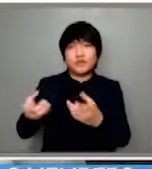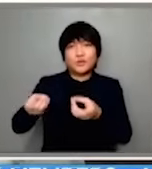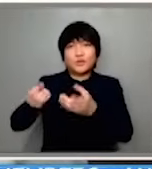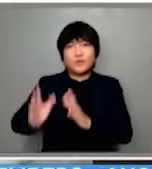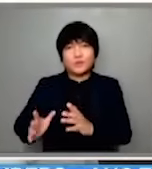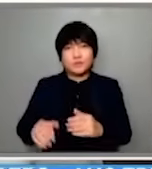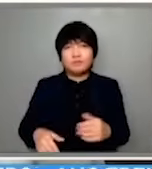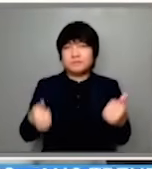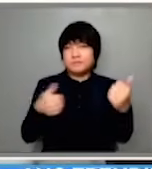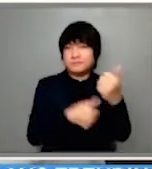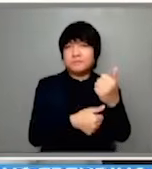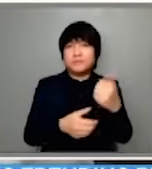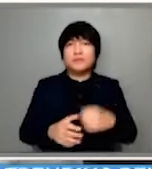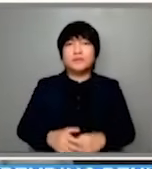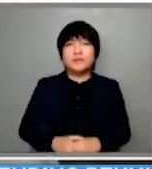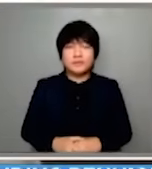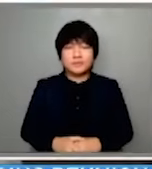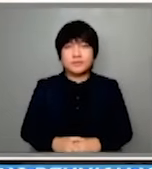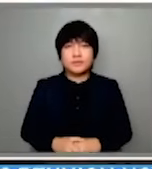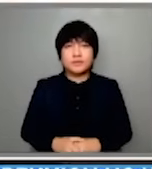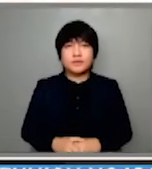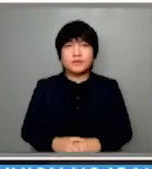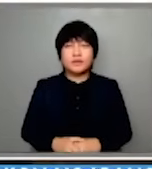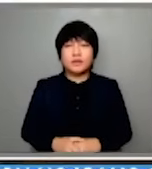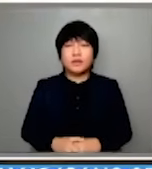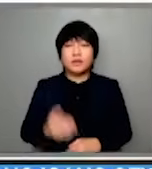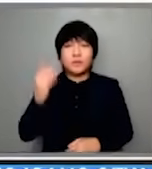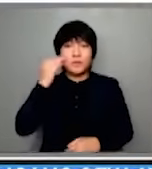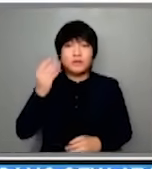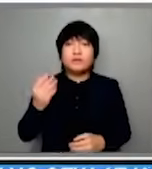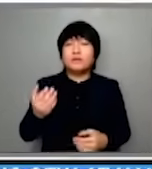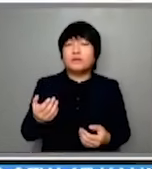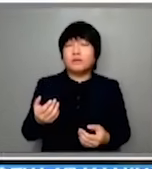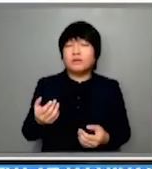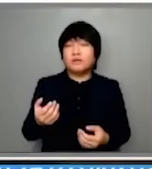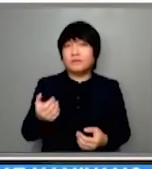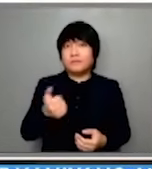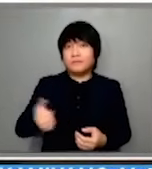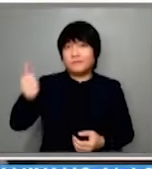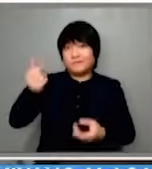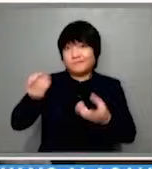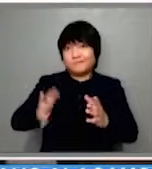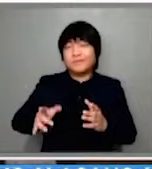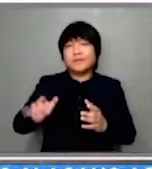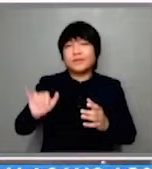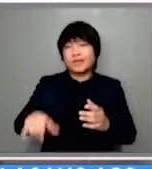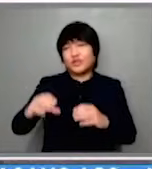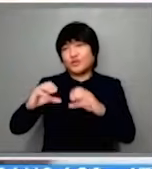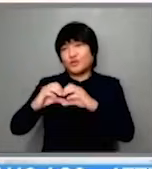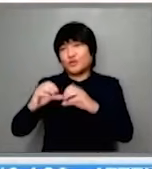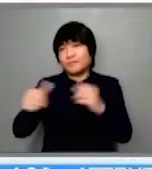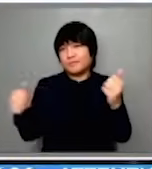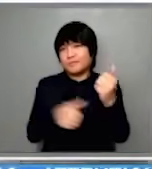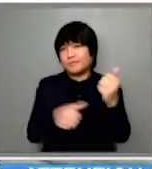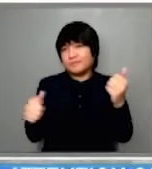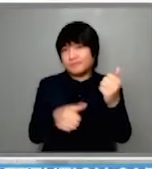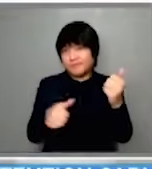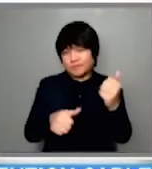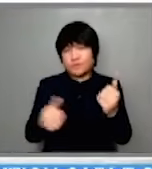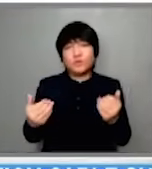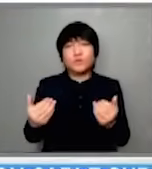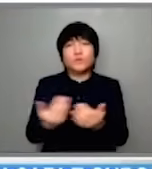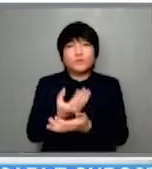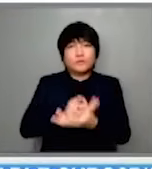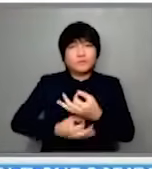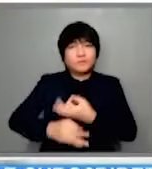Chairman and Director ng GMA New Media Incorporated at iba pang subsidiaries ng GMA Network. Mananatili naman Chairman